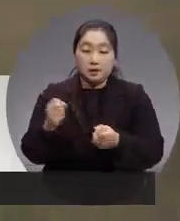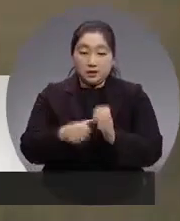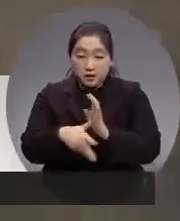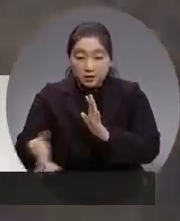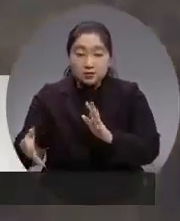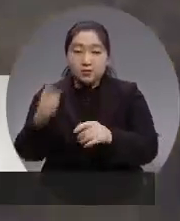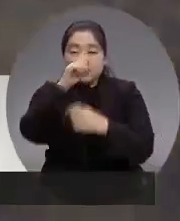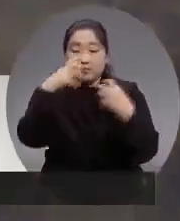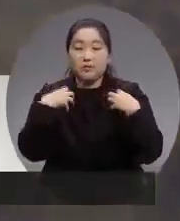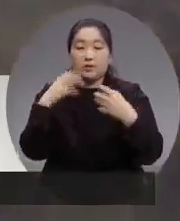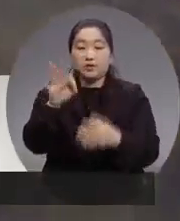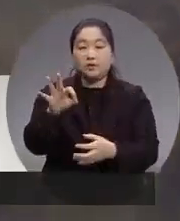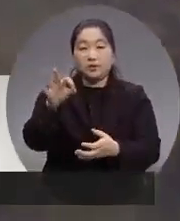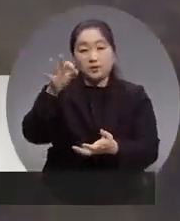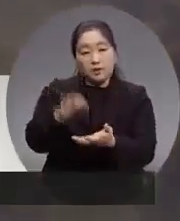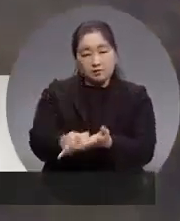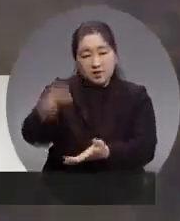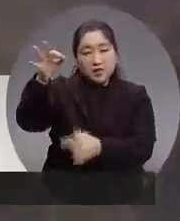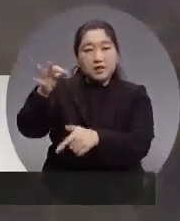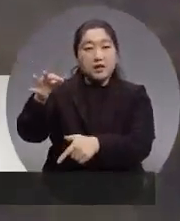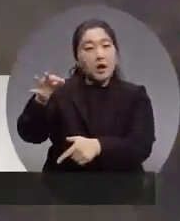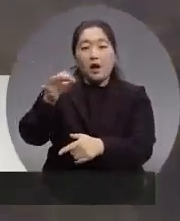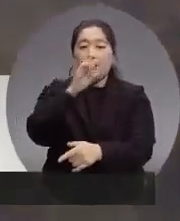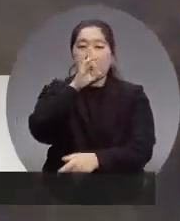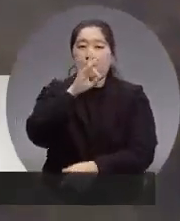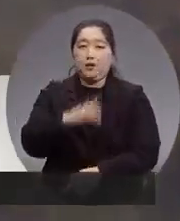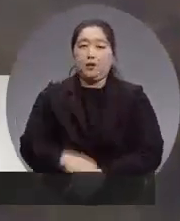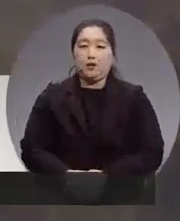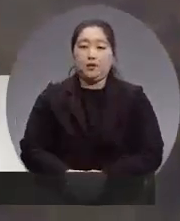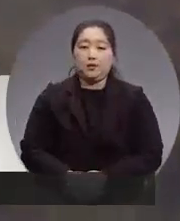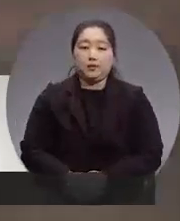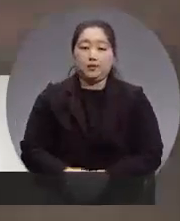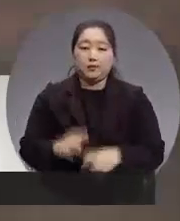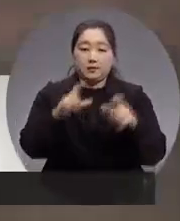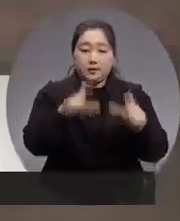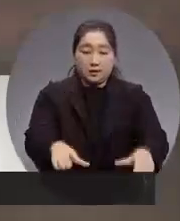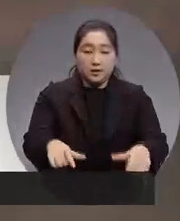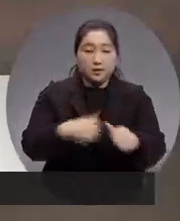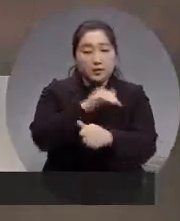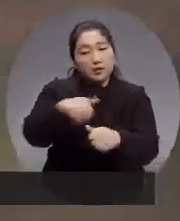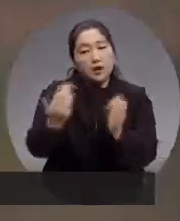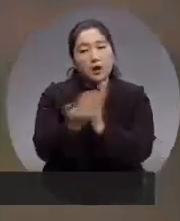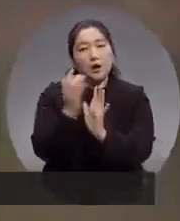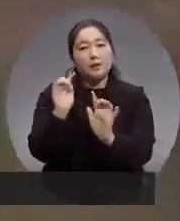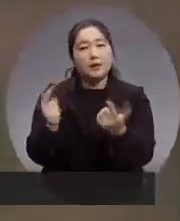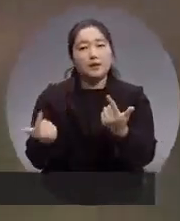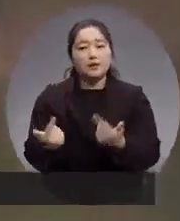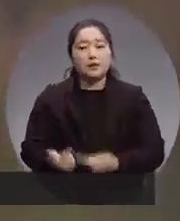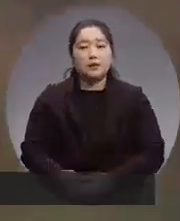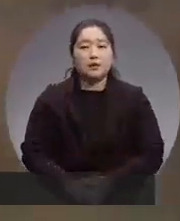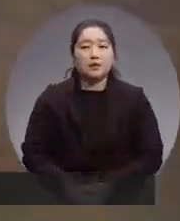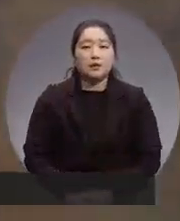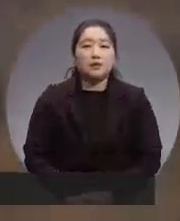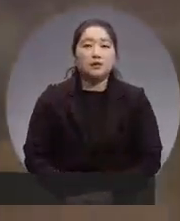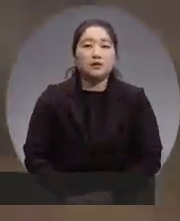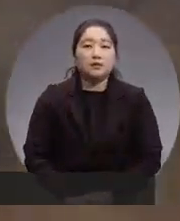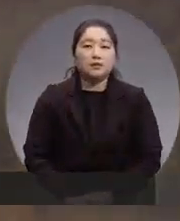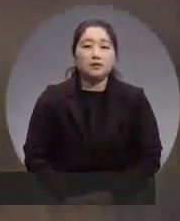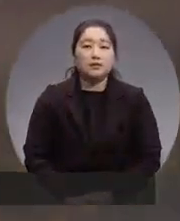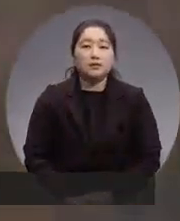정부가 정한 금액보다 비싸게 받을 수 없도록 한 건데 지역의 현실과는 맞지 않는다는 이야기가 나오고